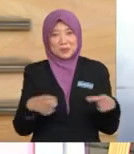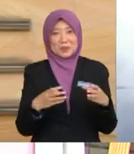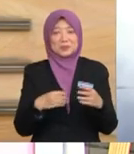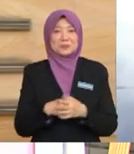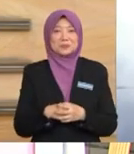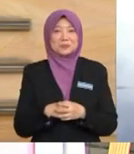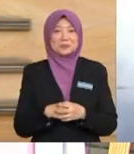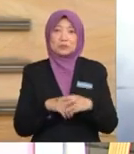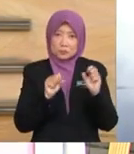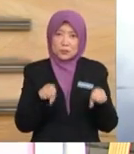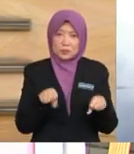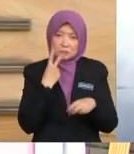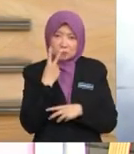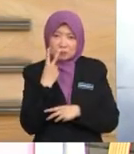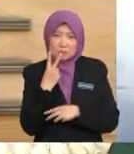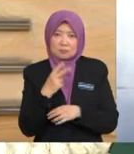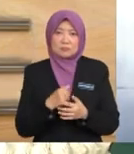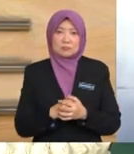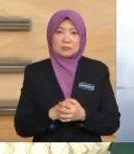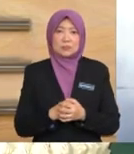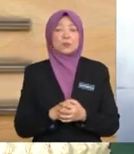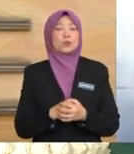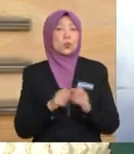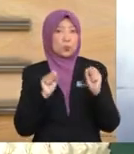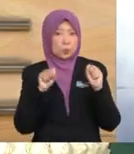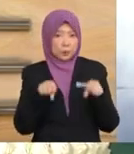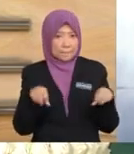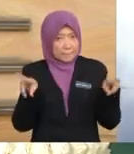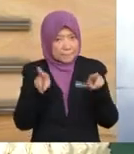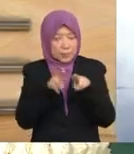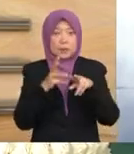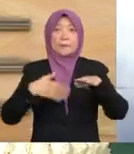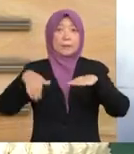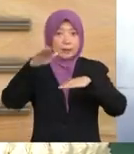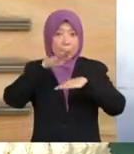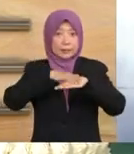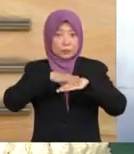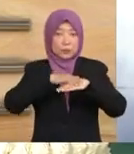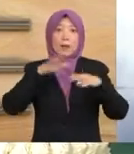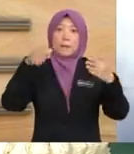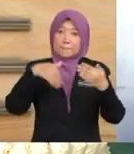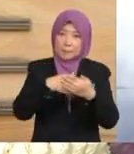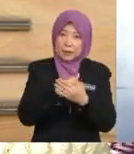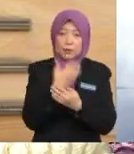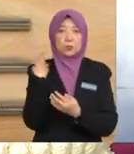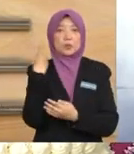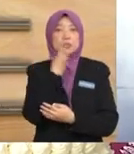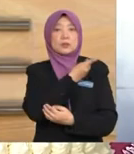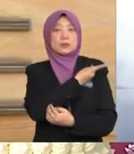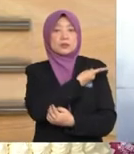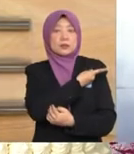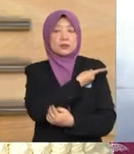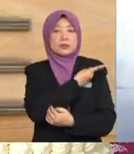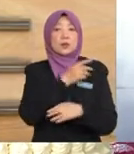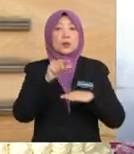Boleh ke cikgu hasil boleh, saya ni? Boleh. Cuma ratakan je. Kemudian bahagian atas tu Rina, baru ya kita gunakan yang ratakan